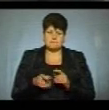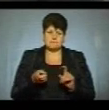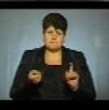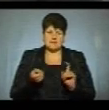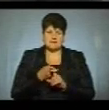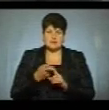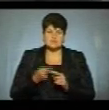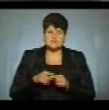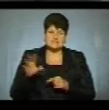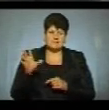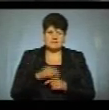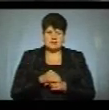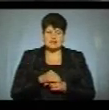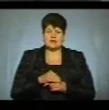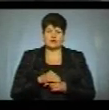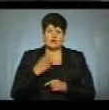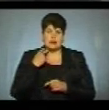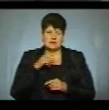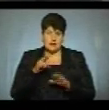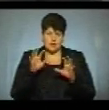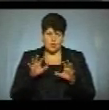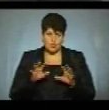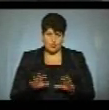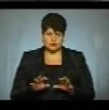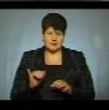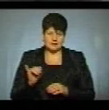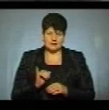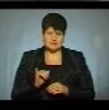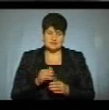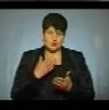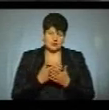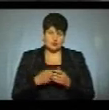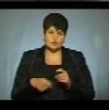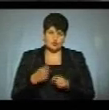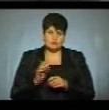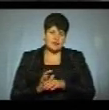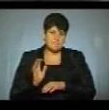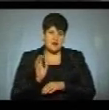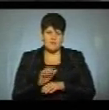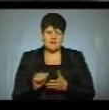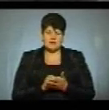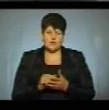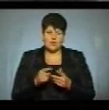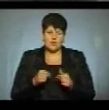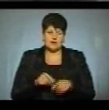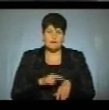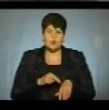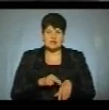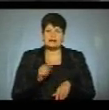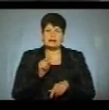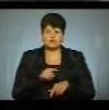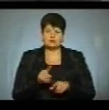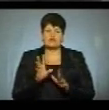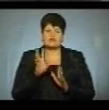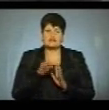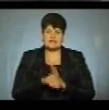підв'яжемо це все до статті Кримінального кодексу і за ознаками злочину направимо матеріали до органів поліції для того, щоб вони